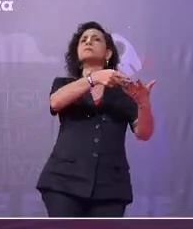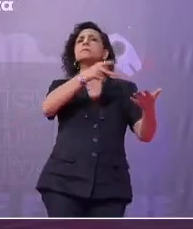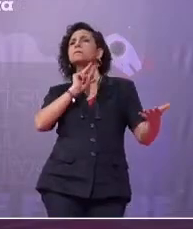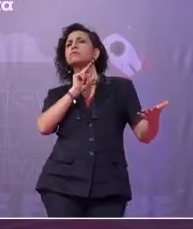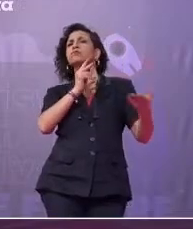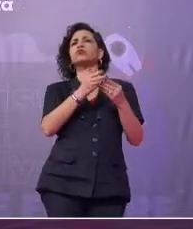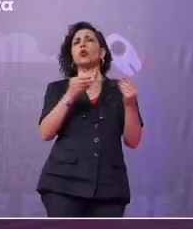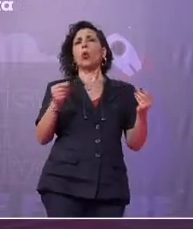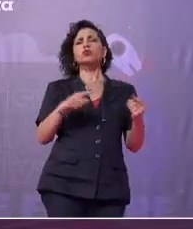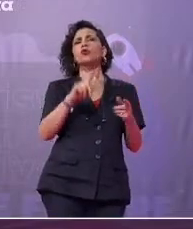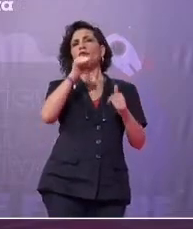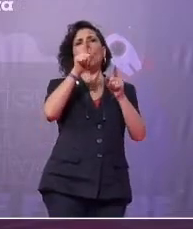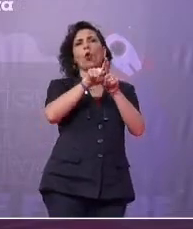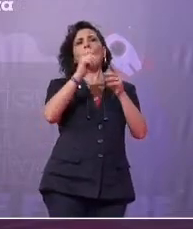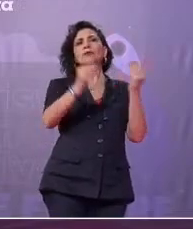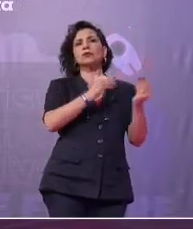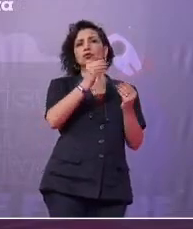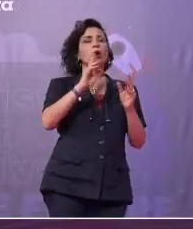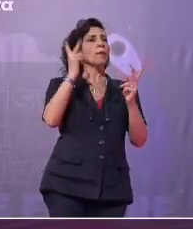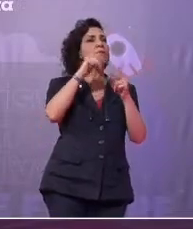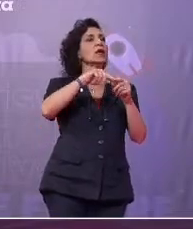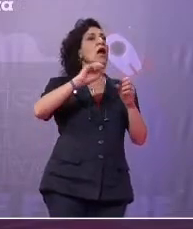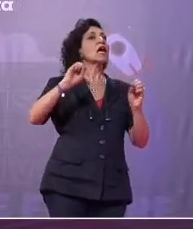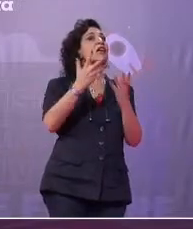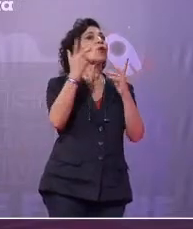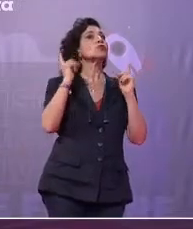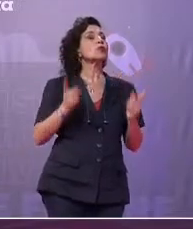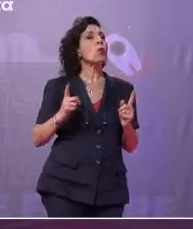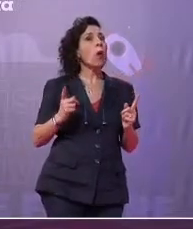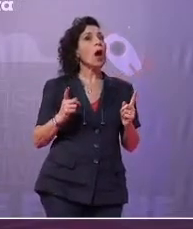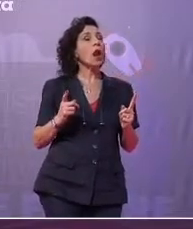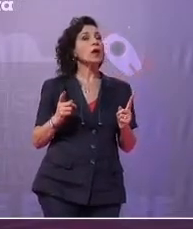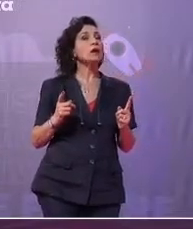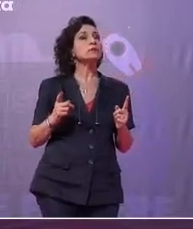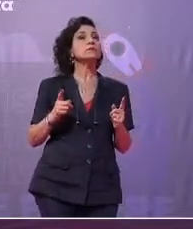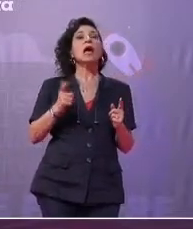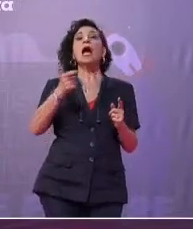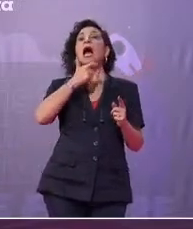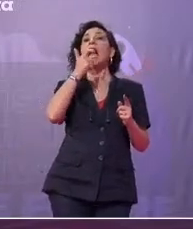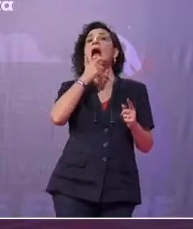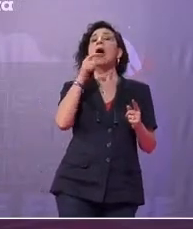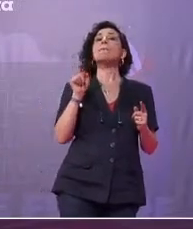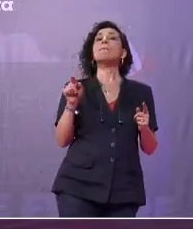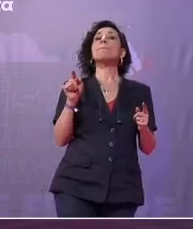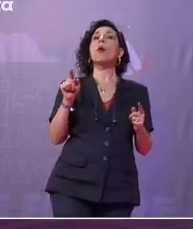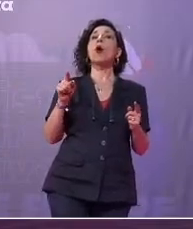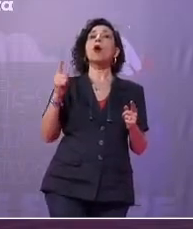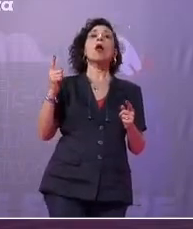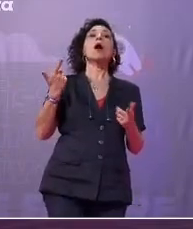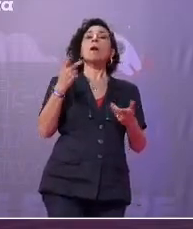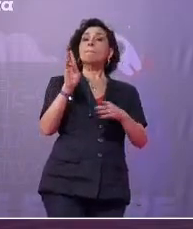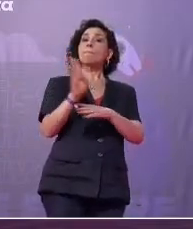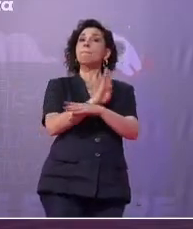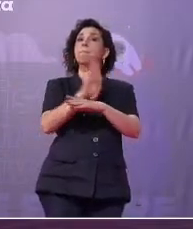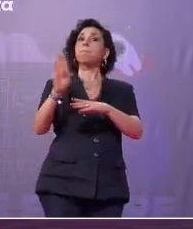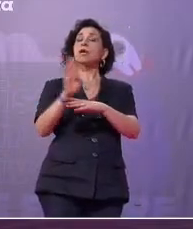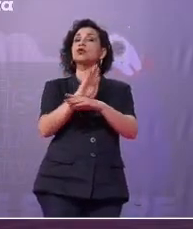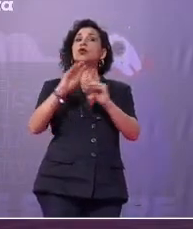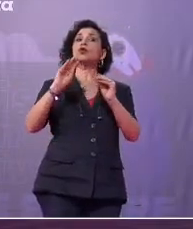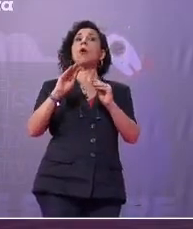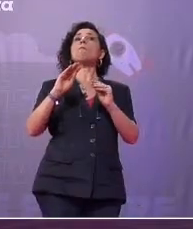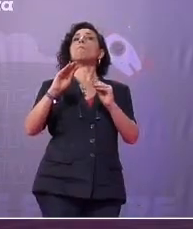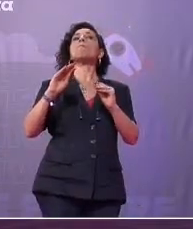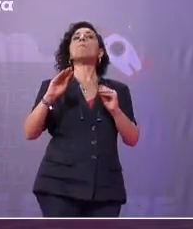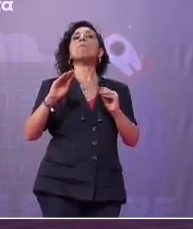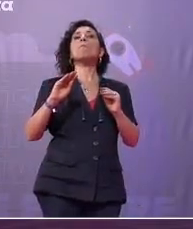è un bel gioco la rivoluzione grande sarà il fatto che Apple è l'unica che per business Model ha il controllo completo